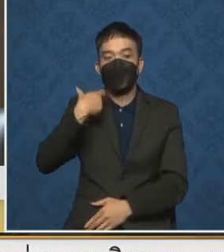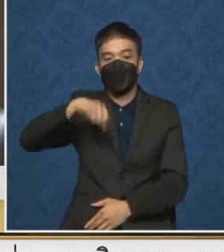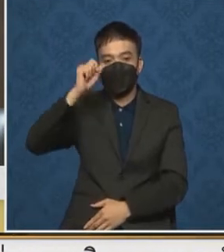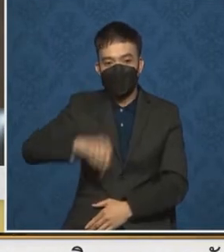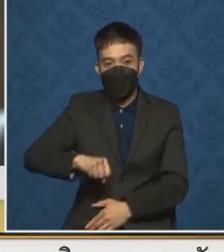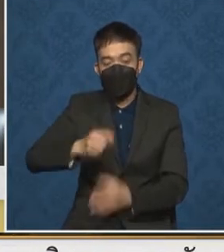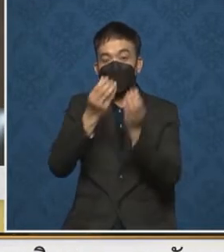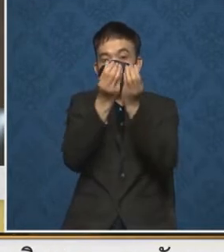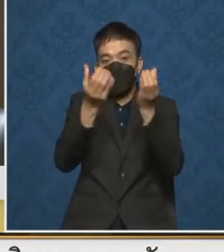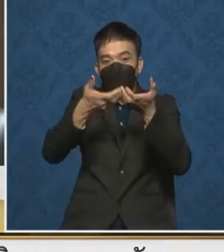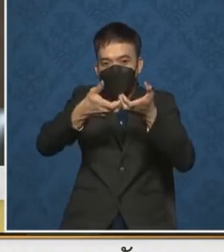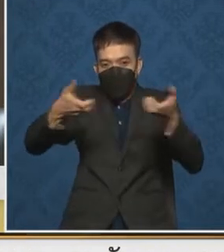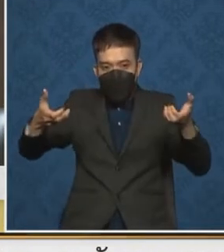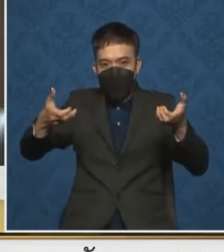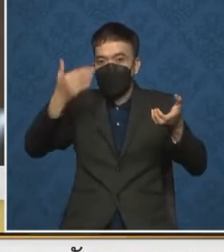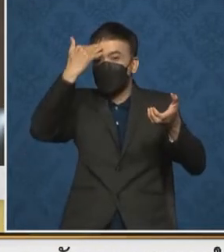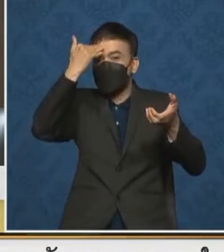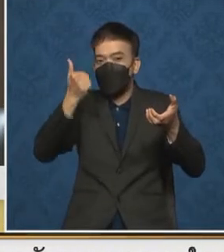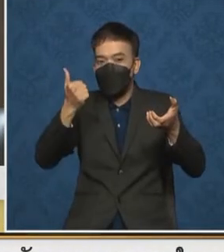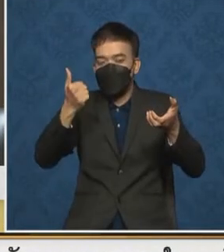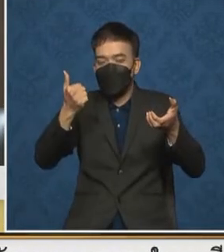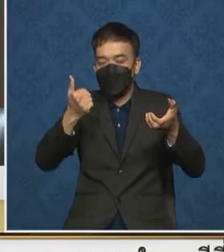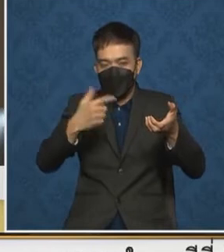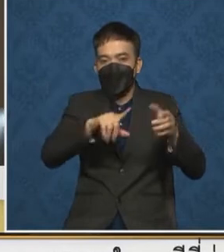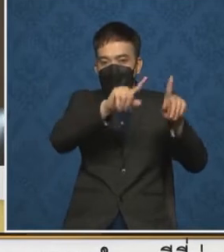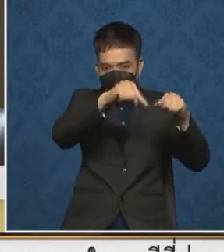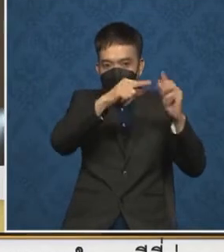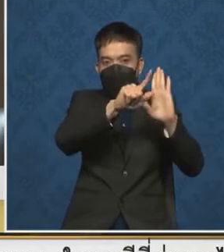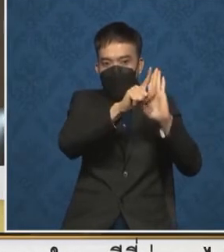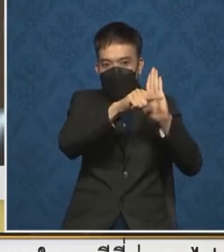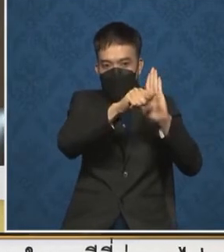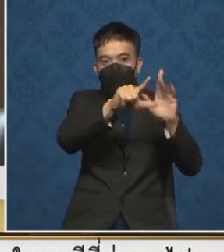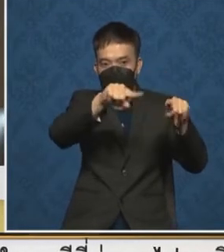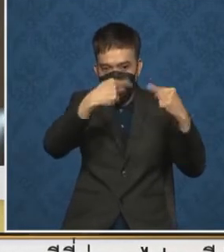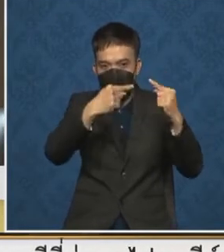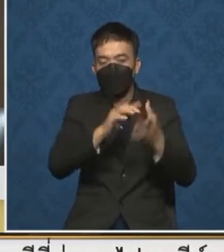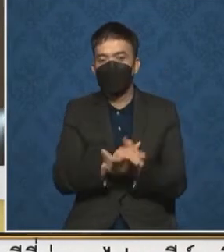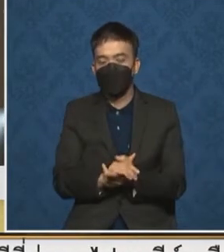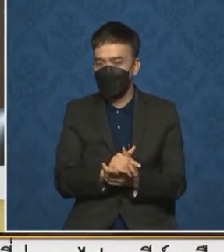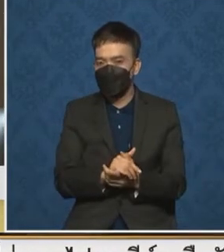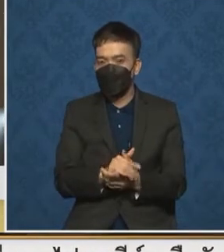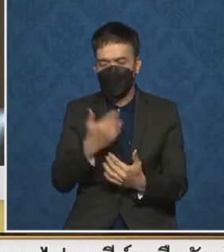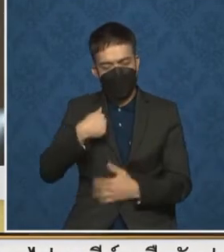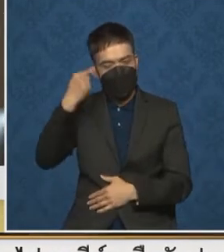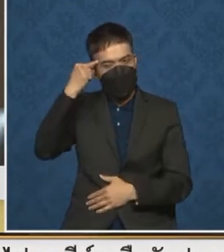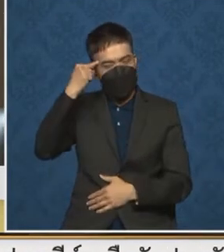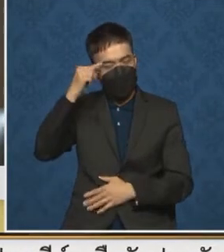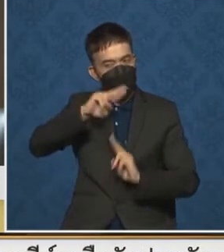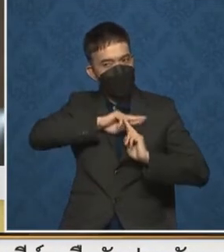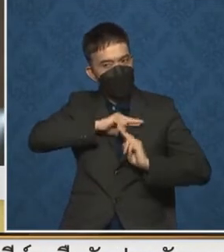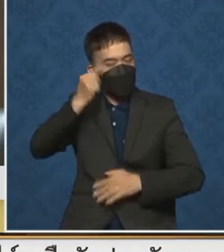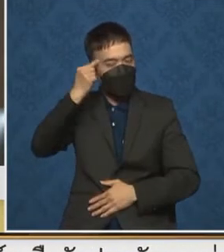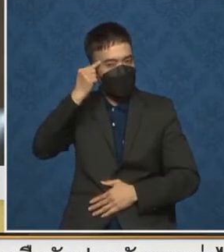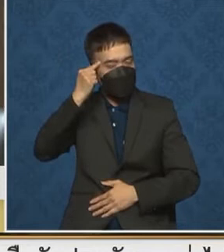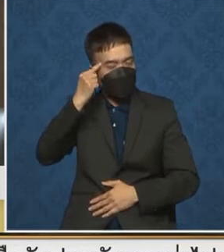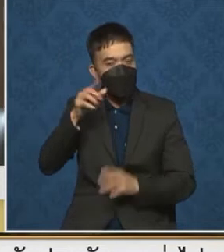ี้ถ้าทานบาได้ตอบก็จะดีแต่สิงที่ผมวิเคราะห์จากรัฐมนูรนั้นมันจะสะท